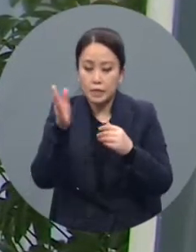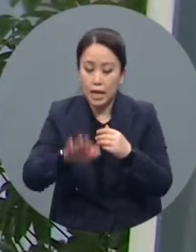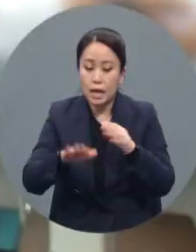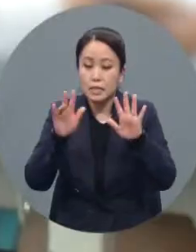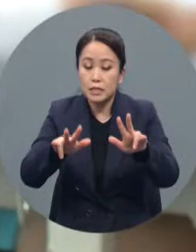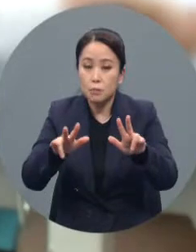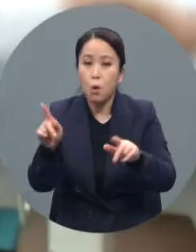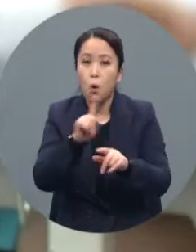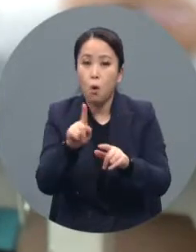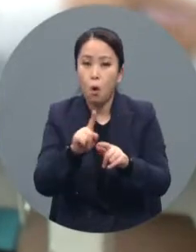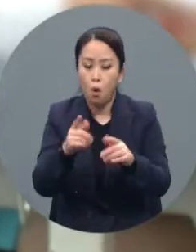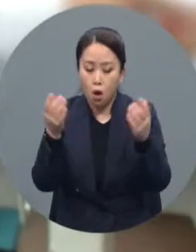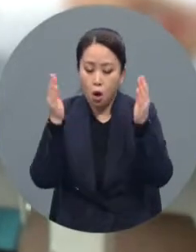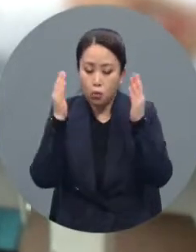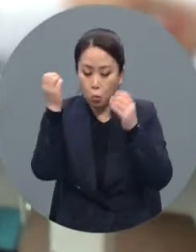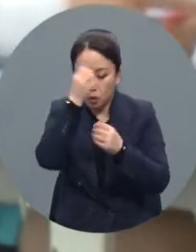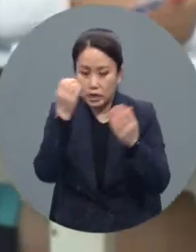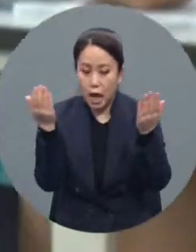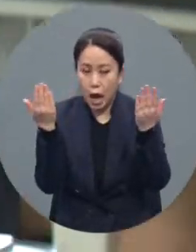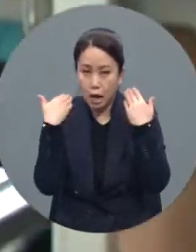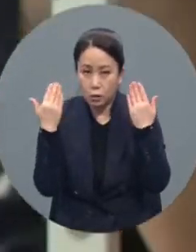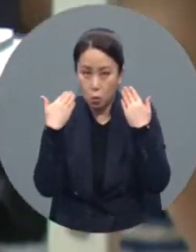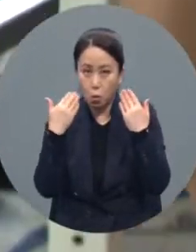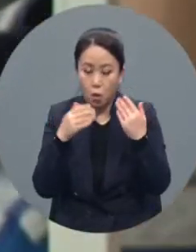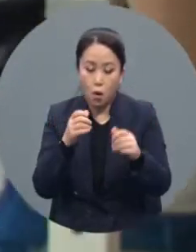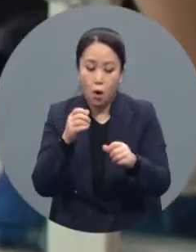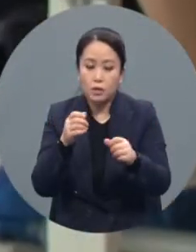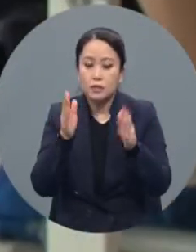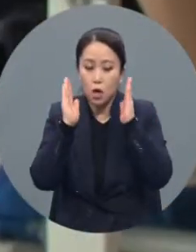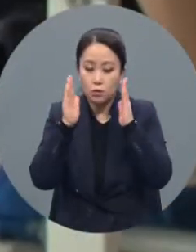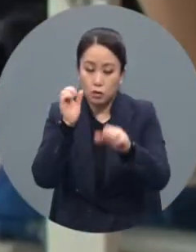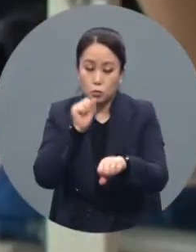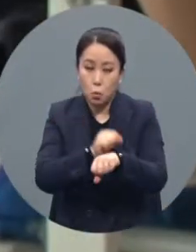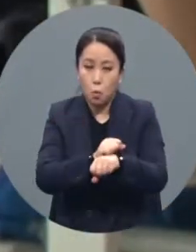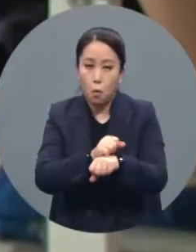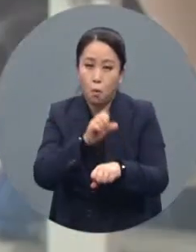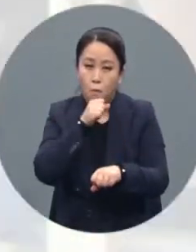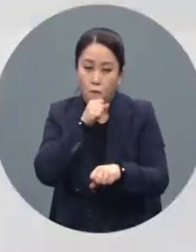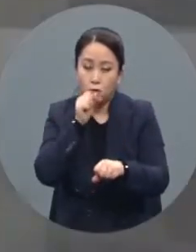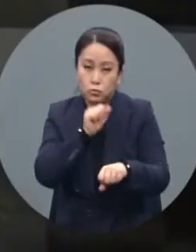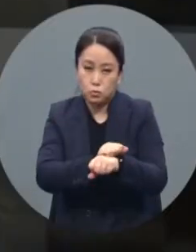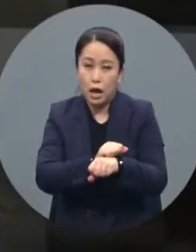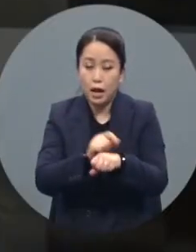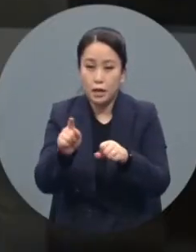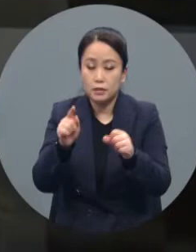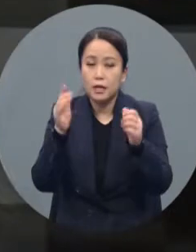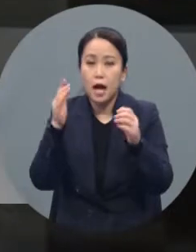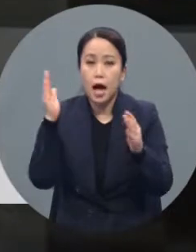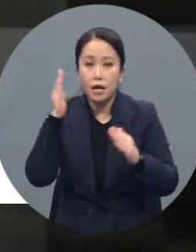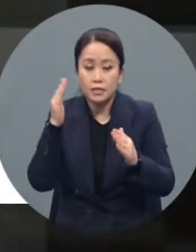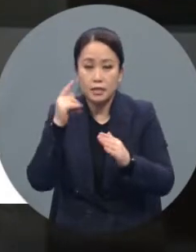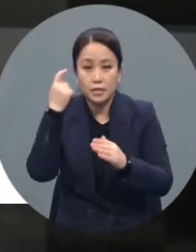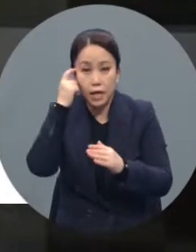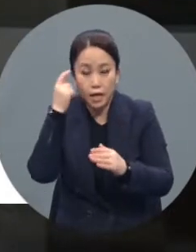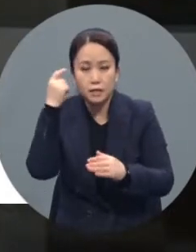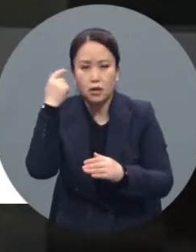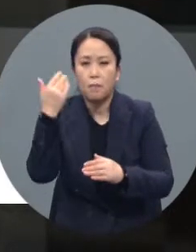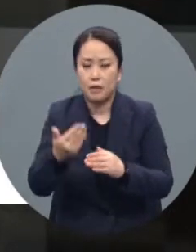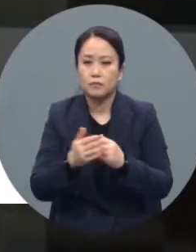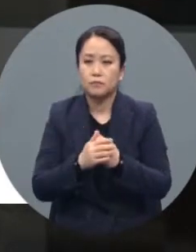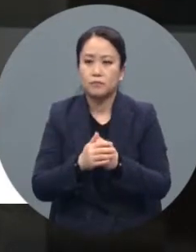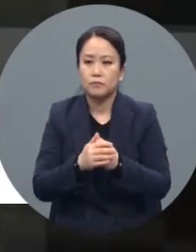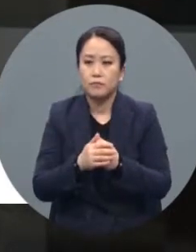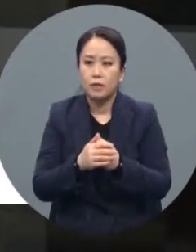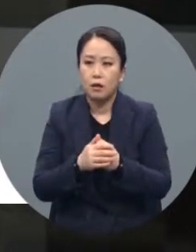고등학교 내신 상위권 학생들의 목소리를 직접 들어봤습니다. 소위 명문대라고 불리는 대학들이 대부분 수도권에 있는